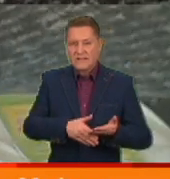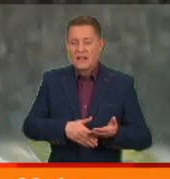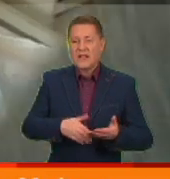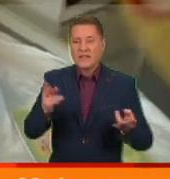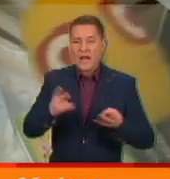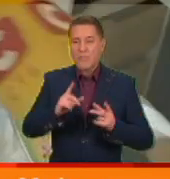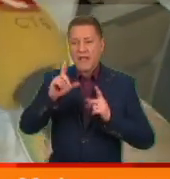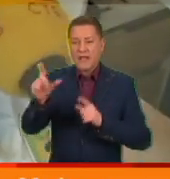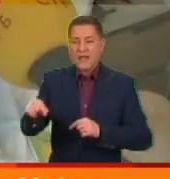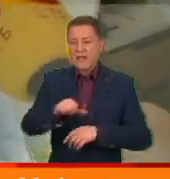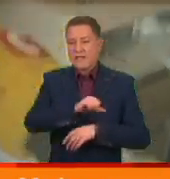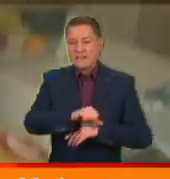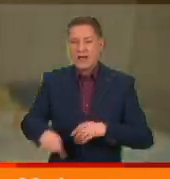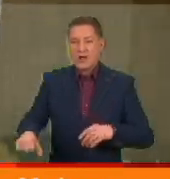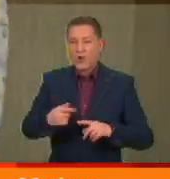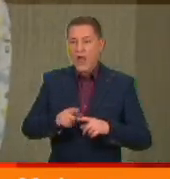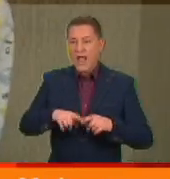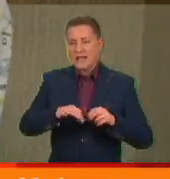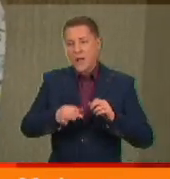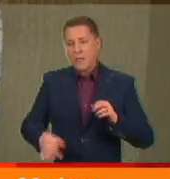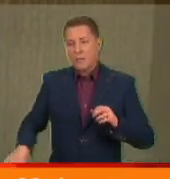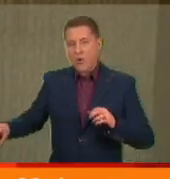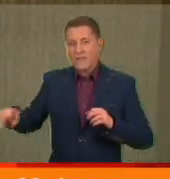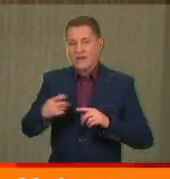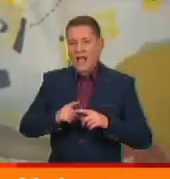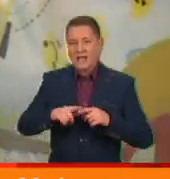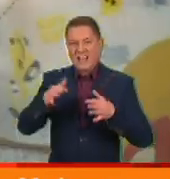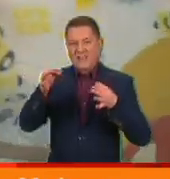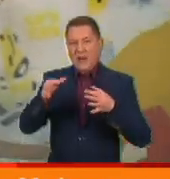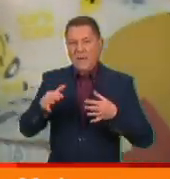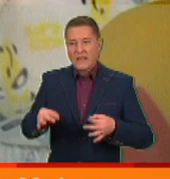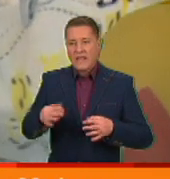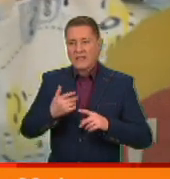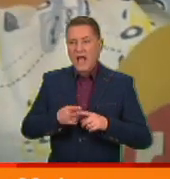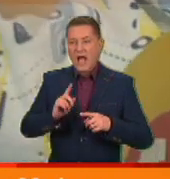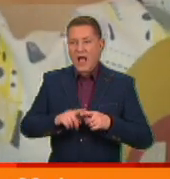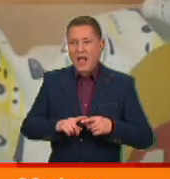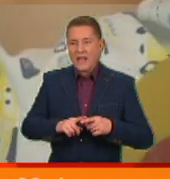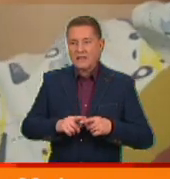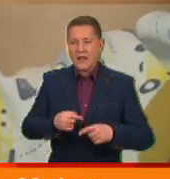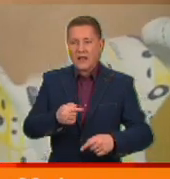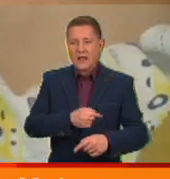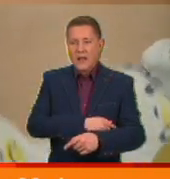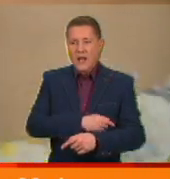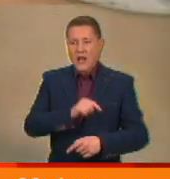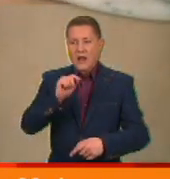за кордон. Це повод от цього пакета. Це удлінитель.